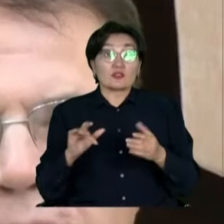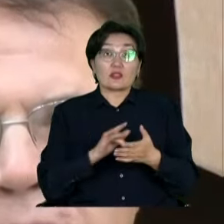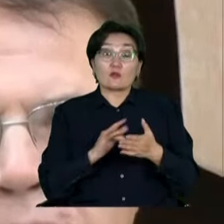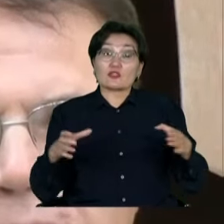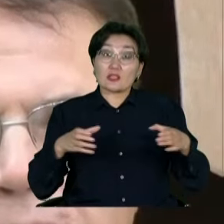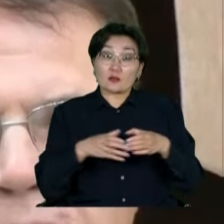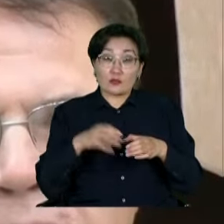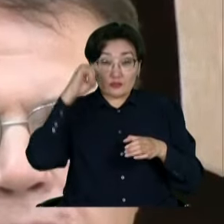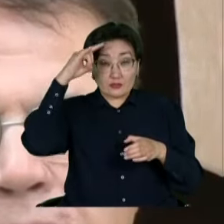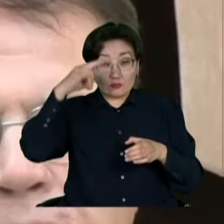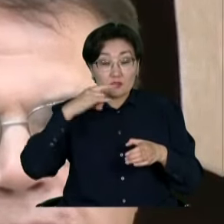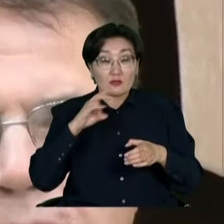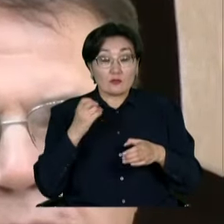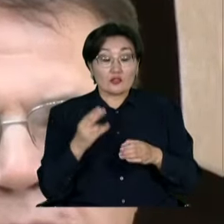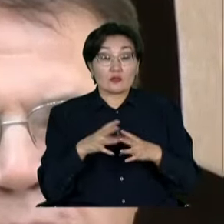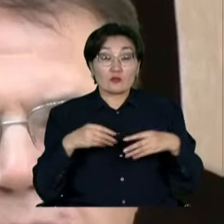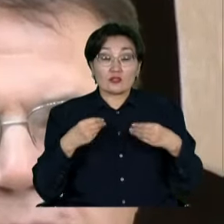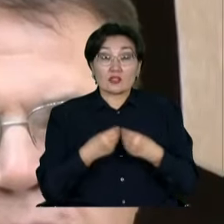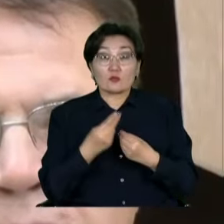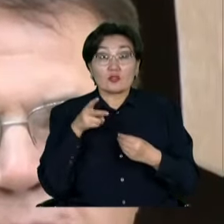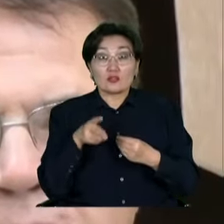комитеті Қазақстанның ұлттық қорынан